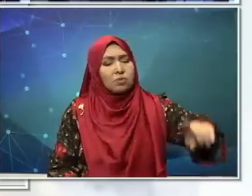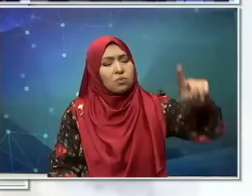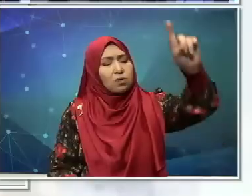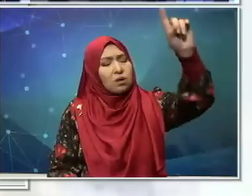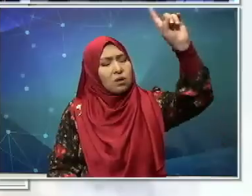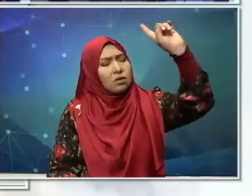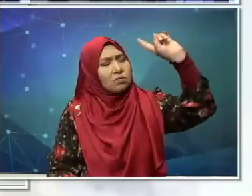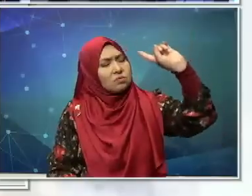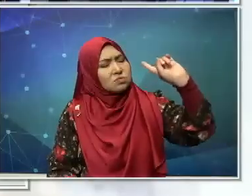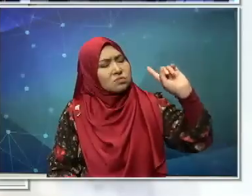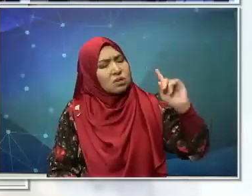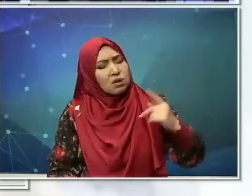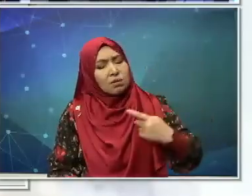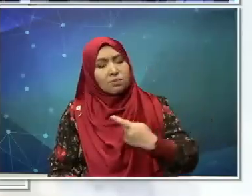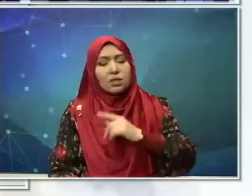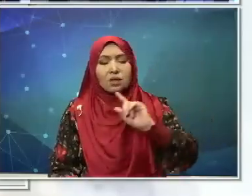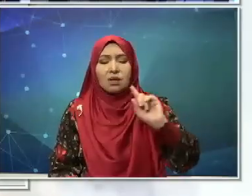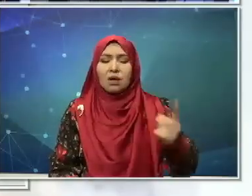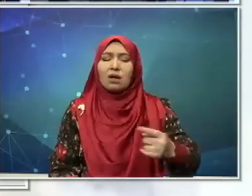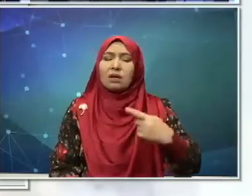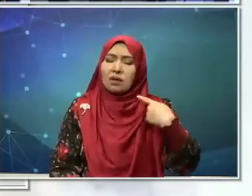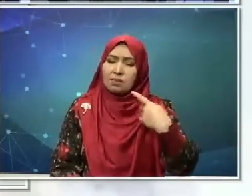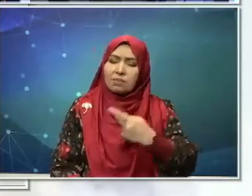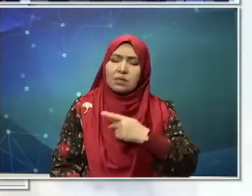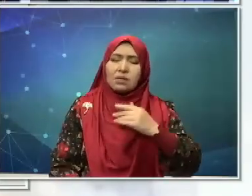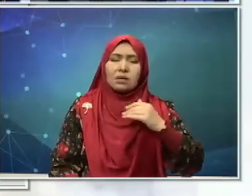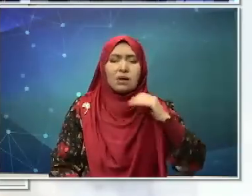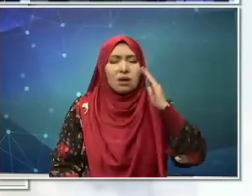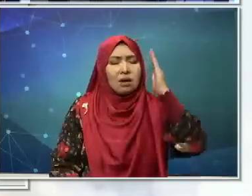ilaihi rojiun alam